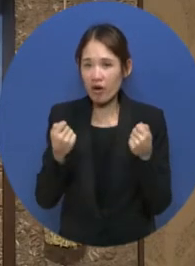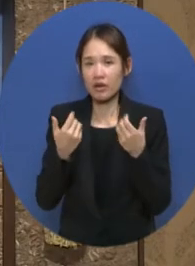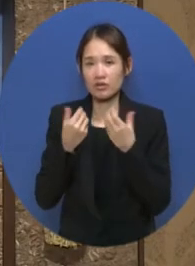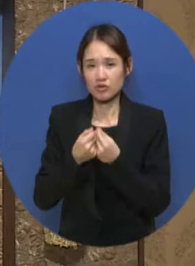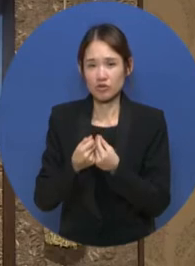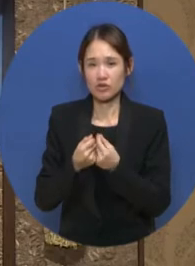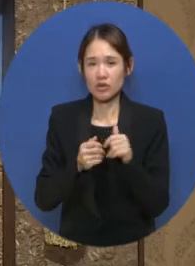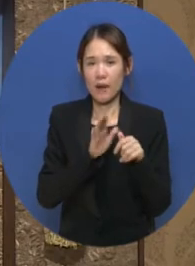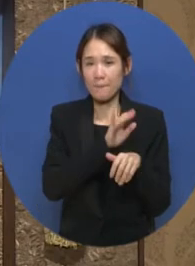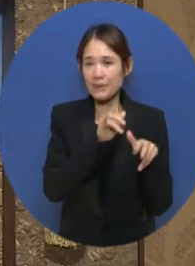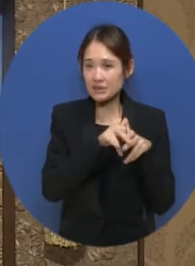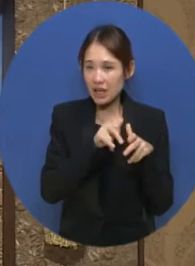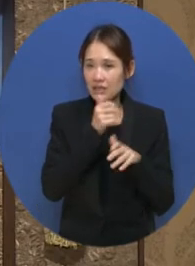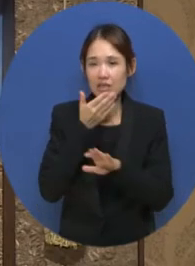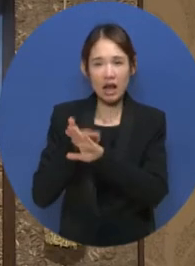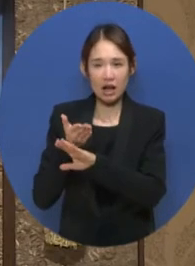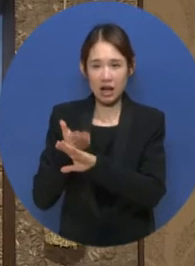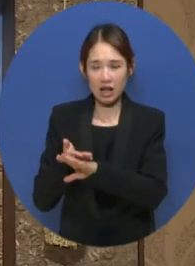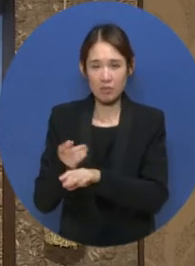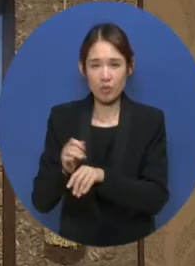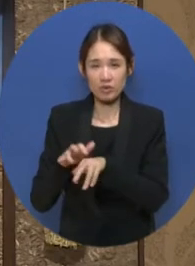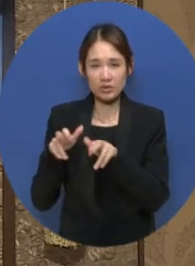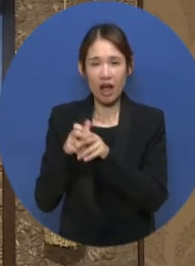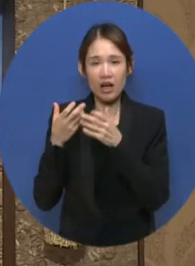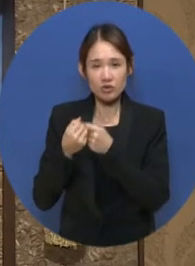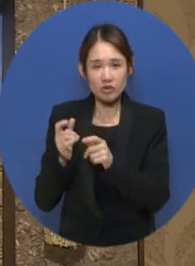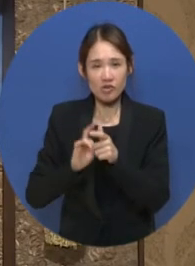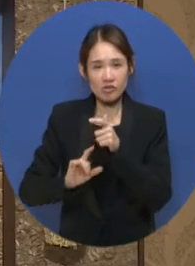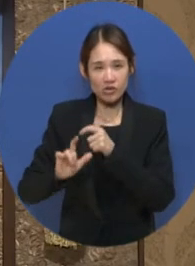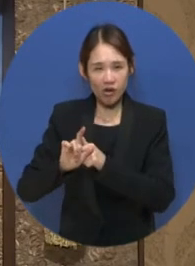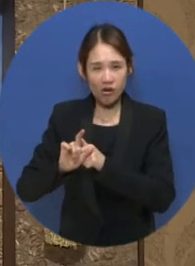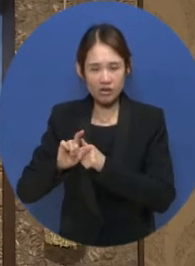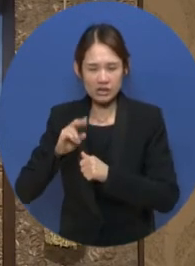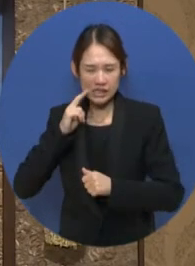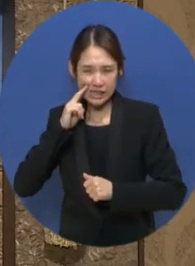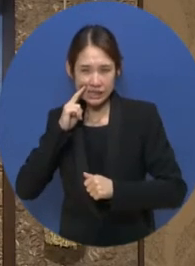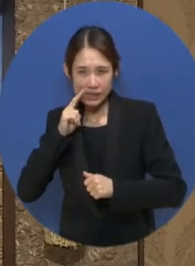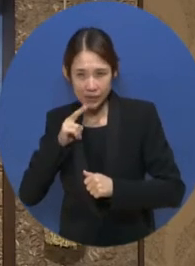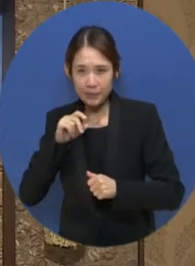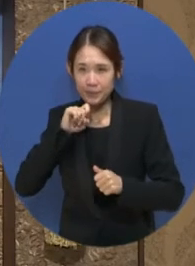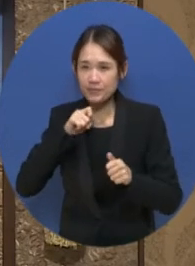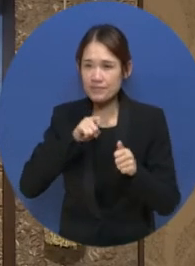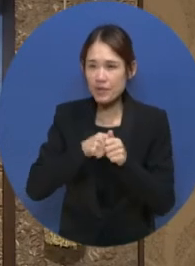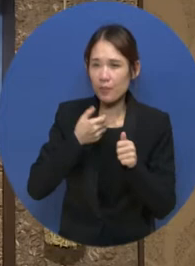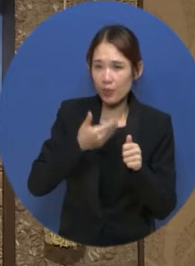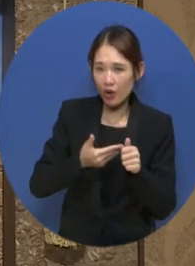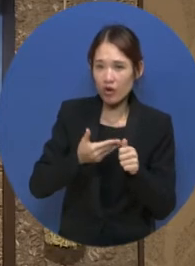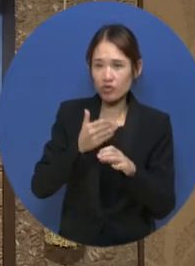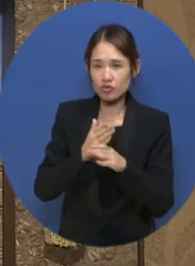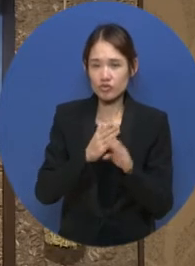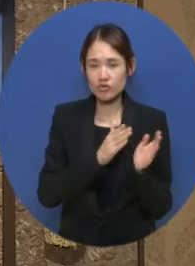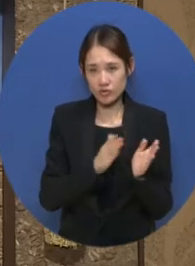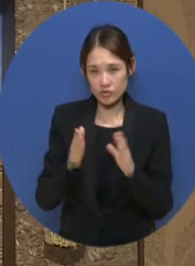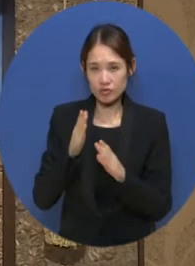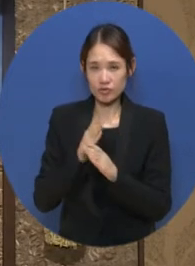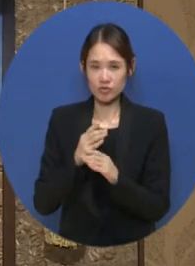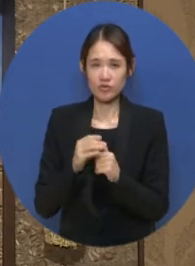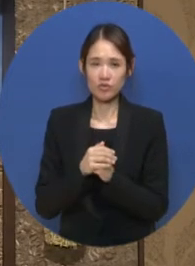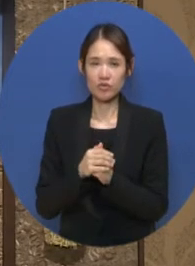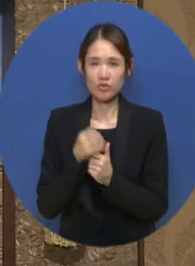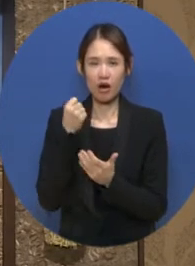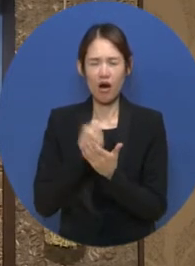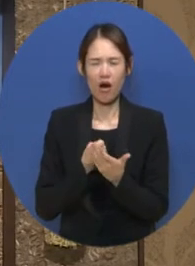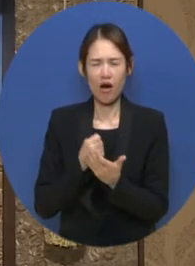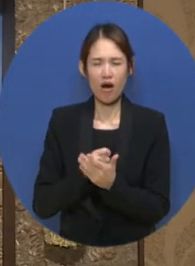비장애인과 다르게 그가 이제 장애인의 경우에는 좀 더 가중 처벌을 받을 수 있도록 하는 본 요리 이제 마련되어 있구요 4 그 좀